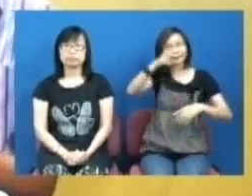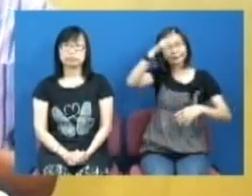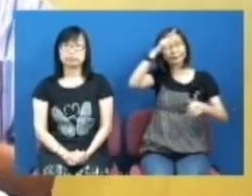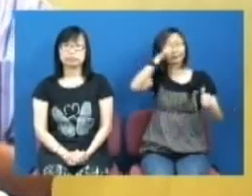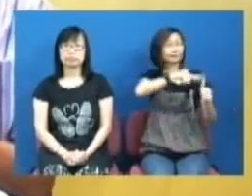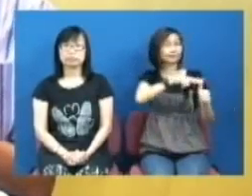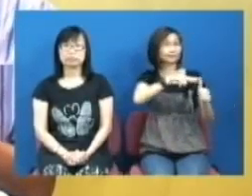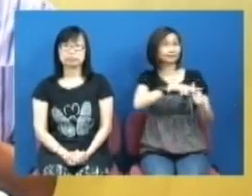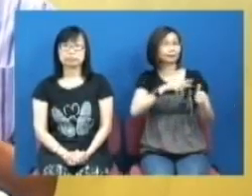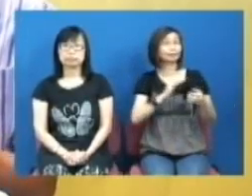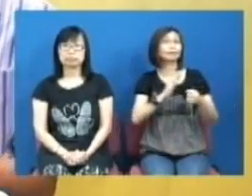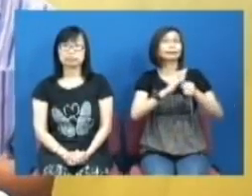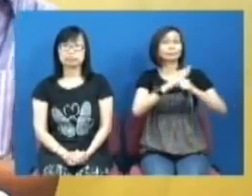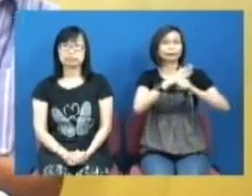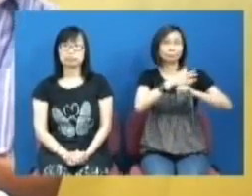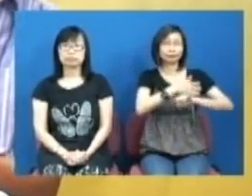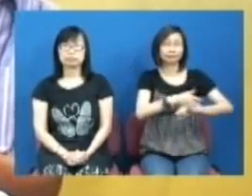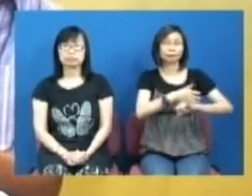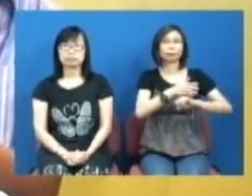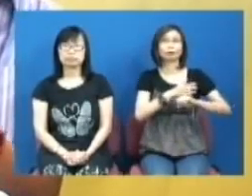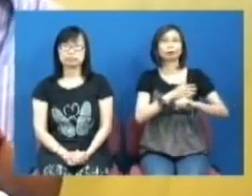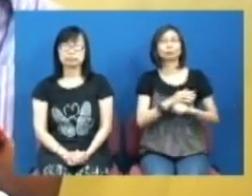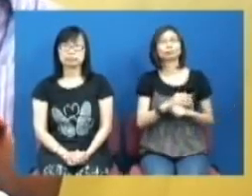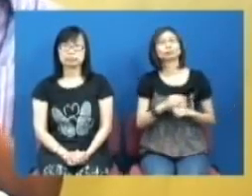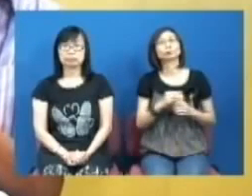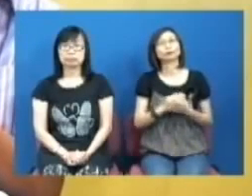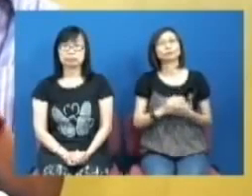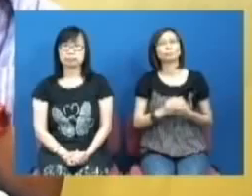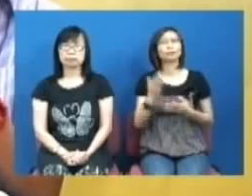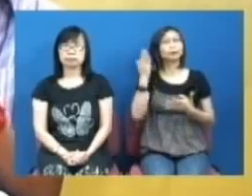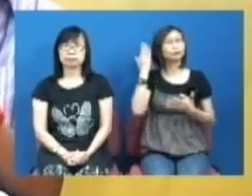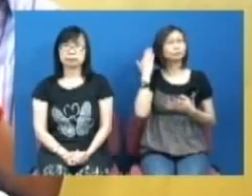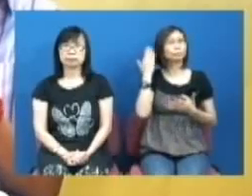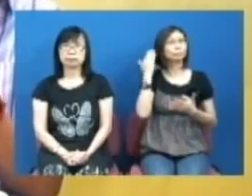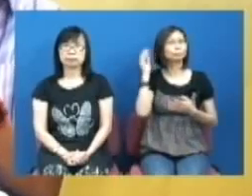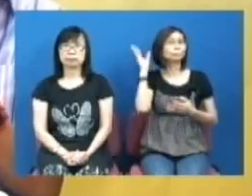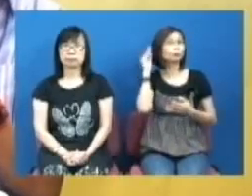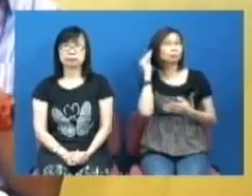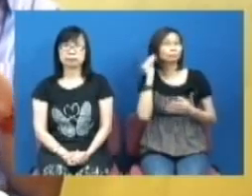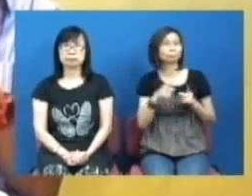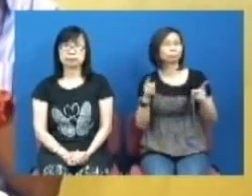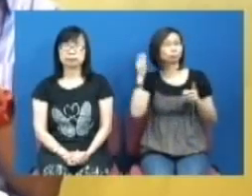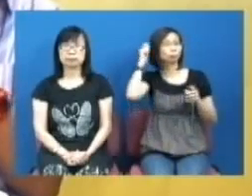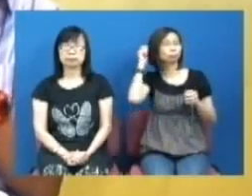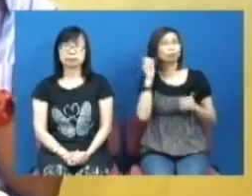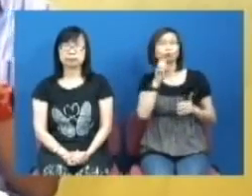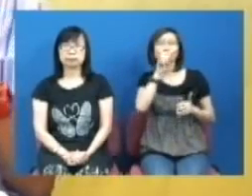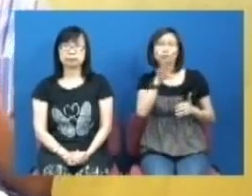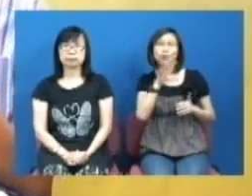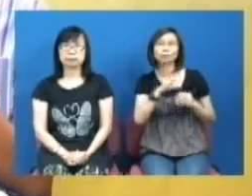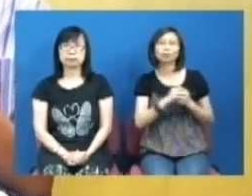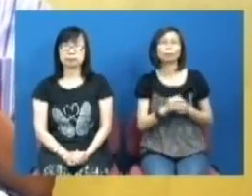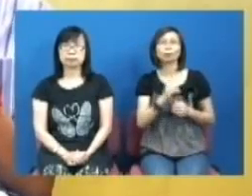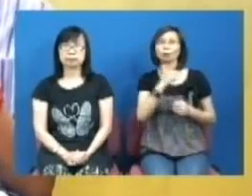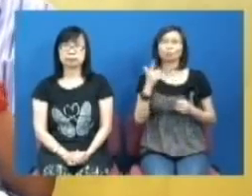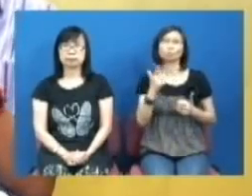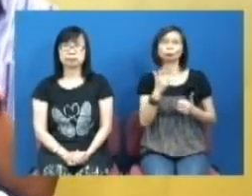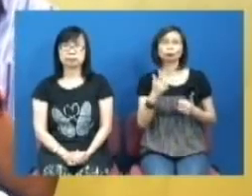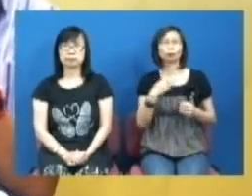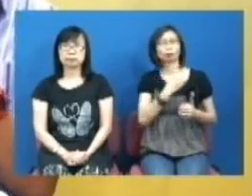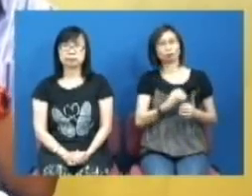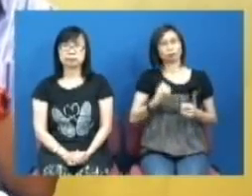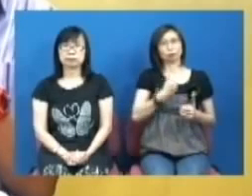化呢啲咁嘅情況？咁如果頭先聽翻長波嘅分析咧，其實好多時候都會懷疑到就係話，究竟路徑依